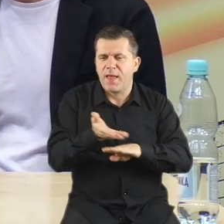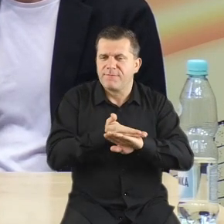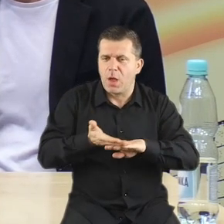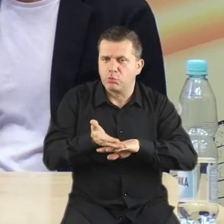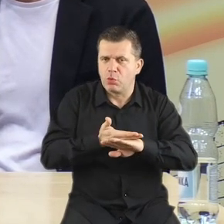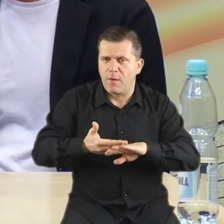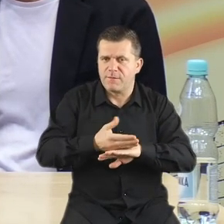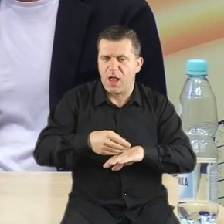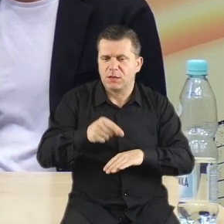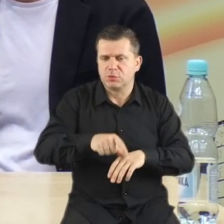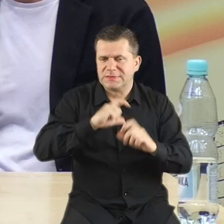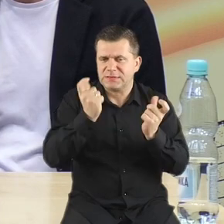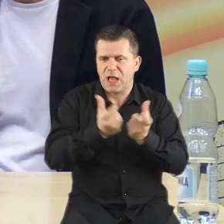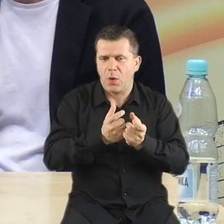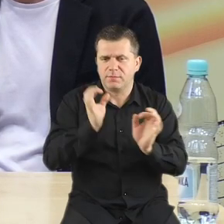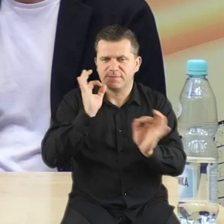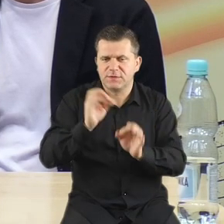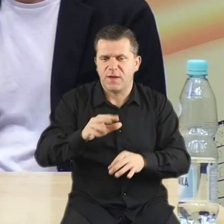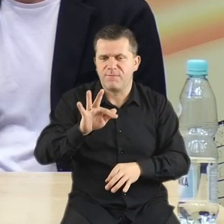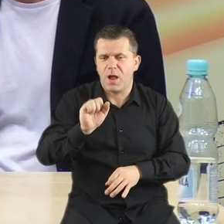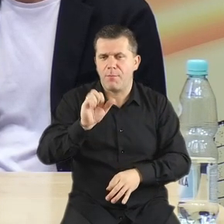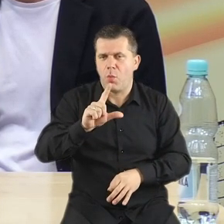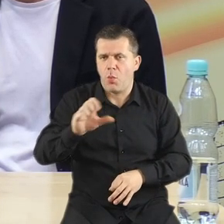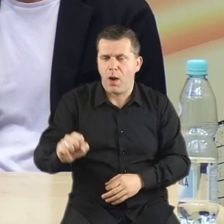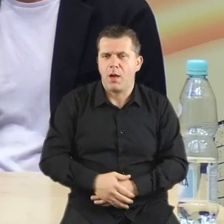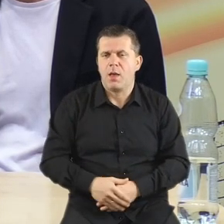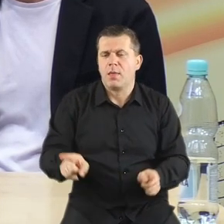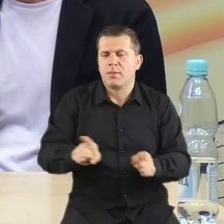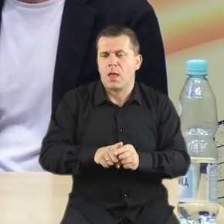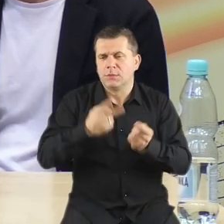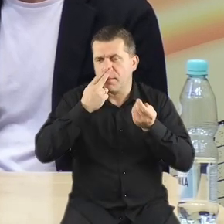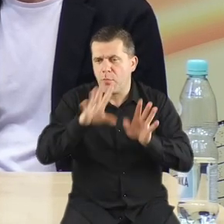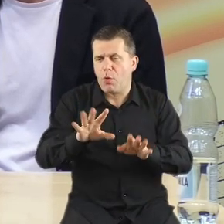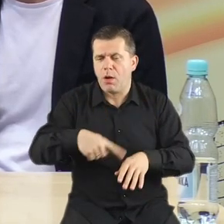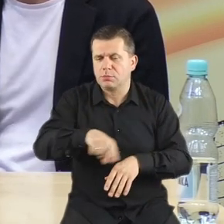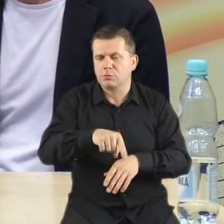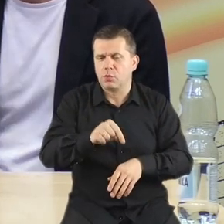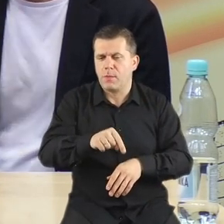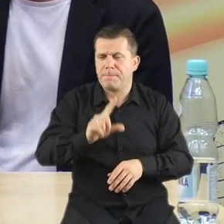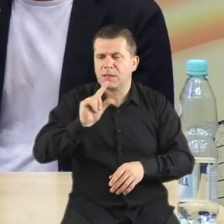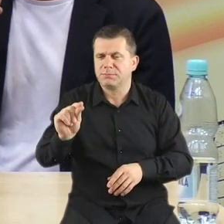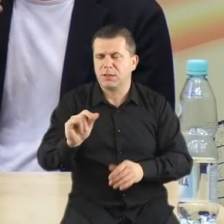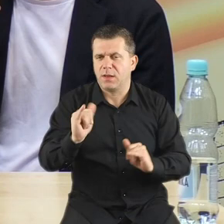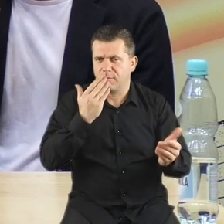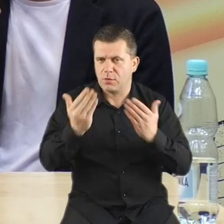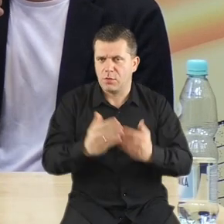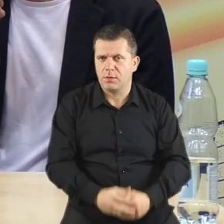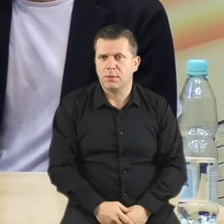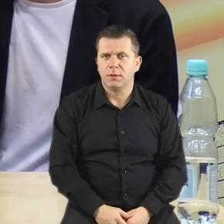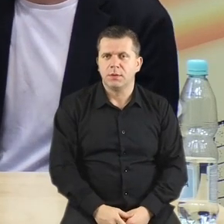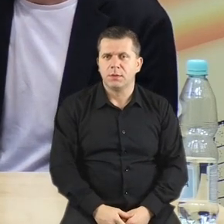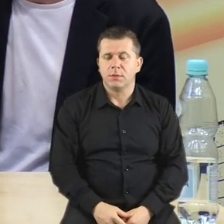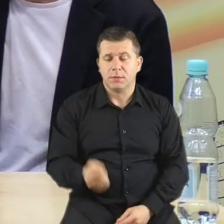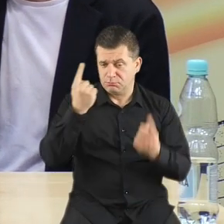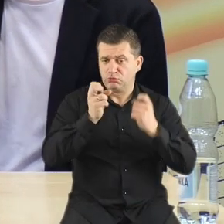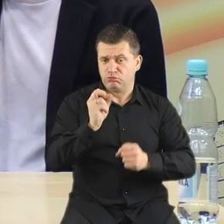zafałszować tego całego wydźwięku fabuły i też oddać właściwą perspektywę. Tak, tak, wydaje mi się, że